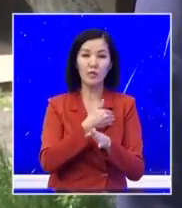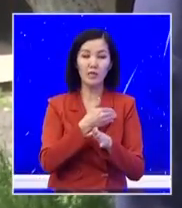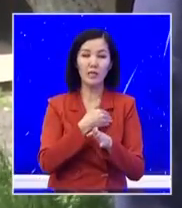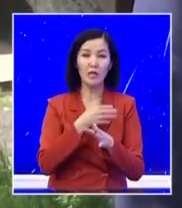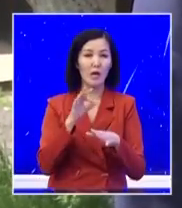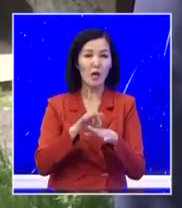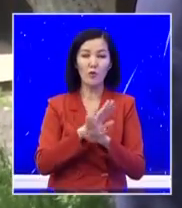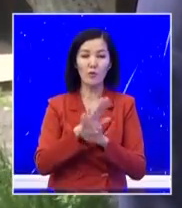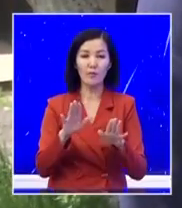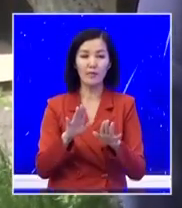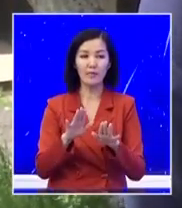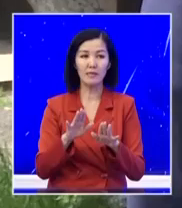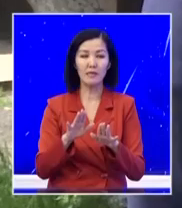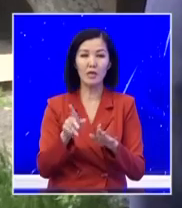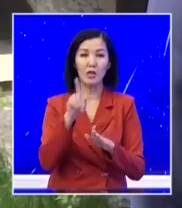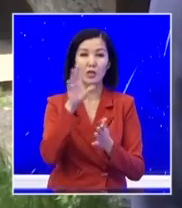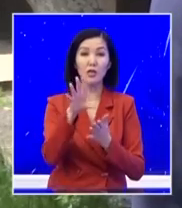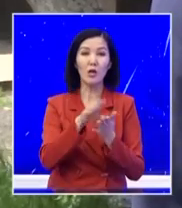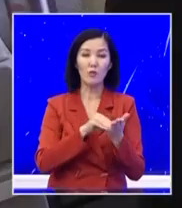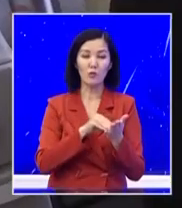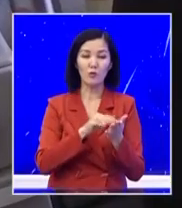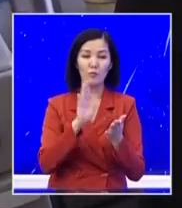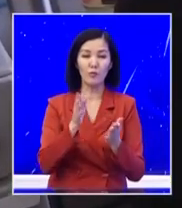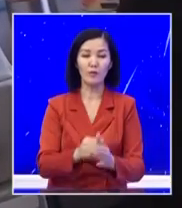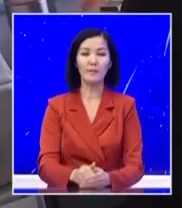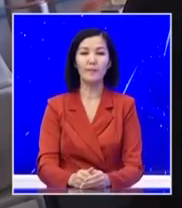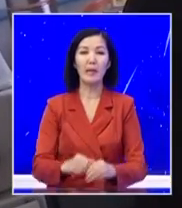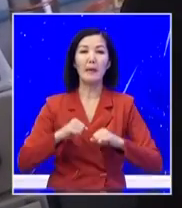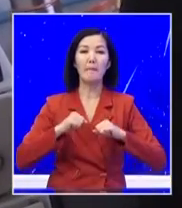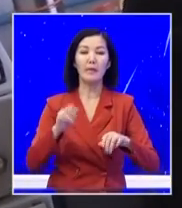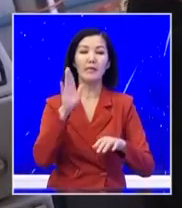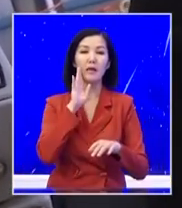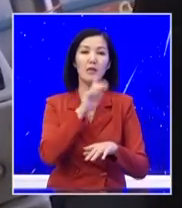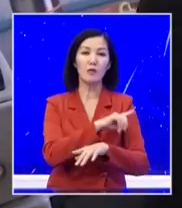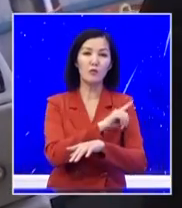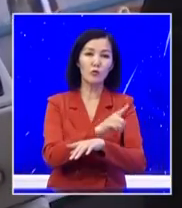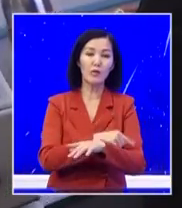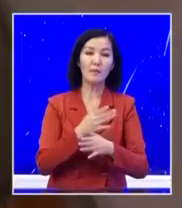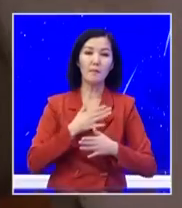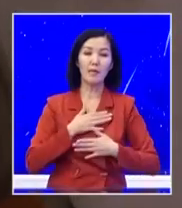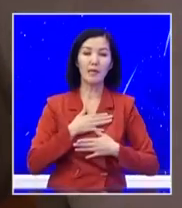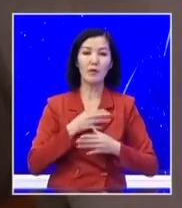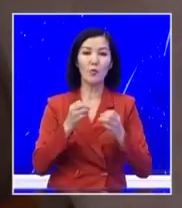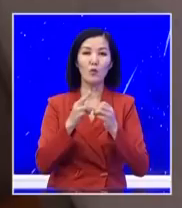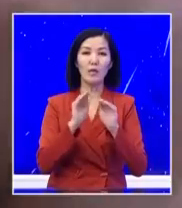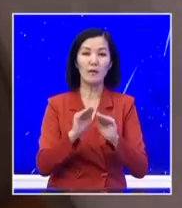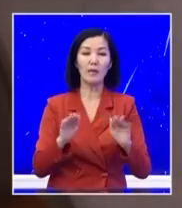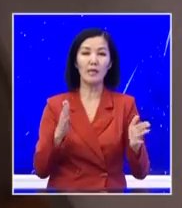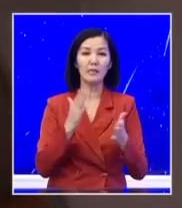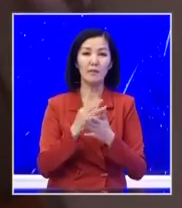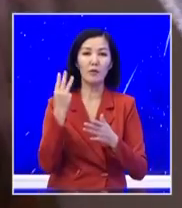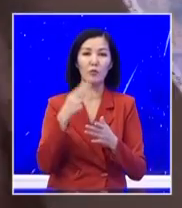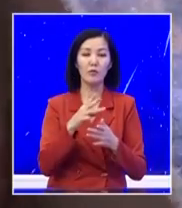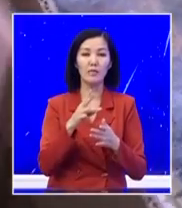жастарға үлгі-үлгі болатын апамыздың бірі. Батыр ана менің күш-қуатым балаларым дейді. Ол 12 баласынан бүгінгі таңда 30